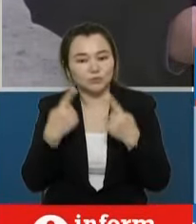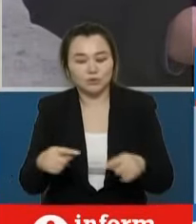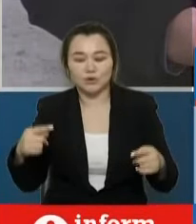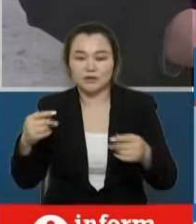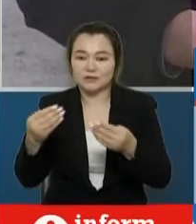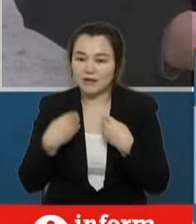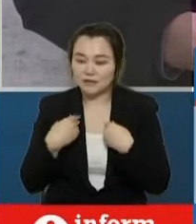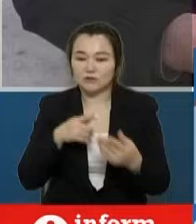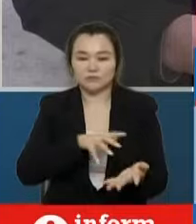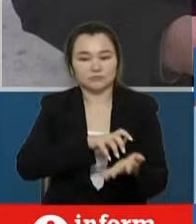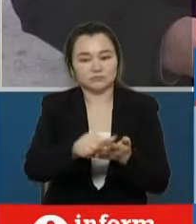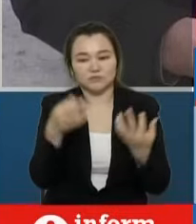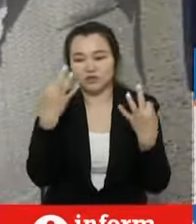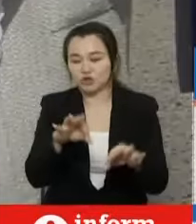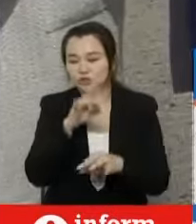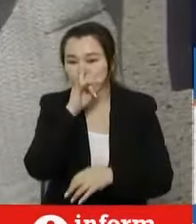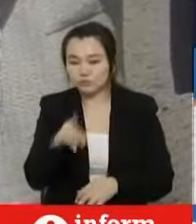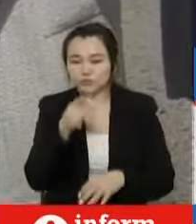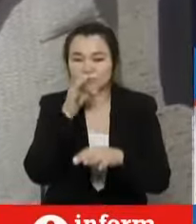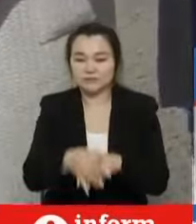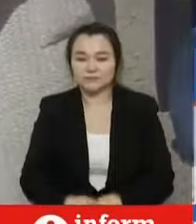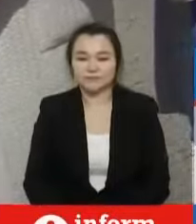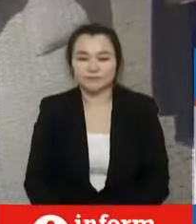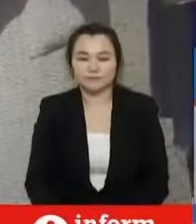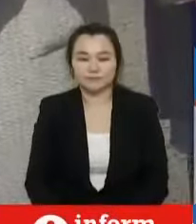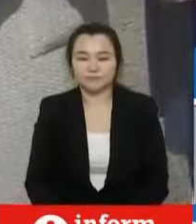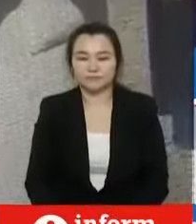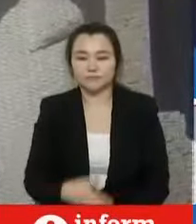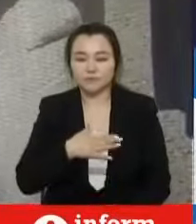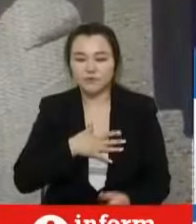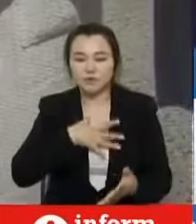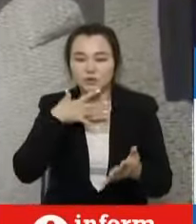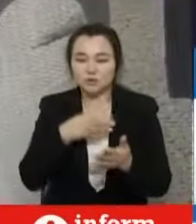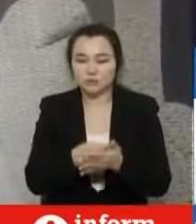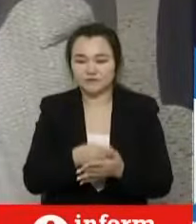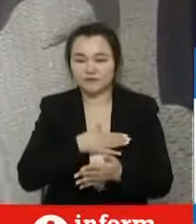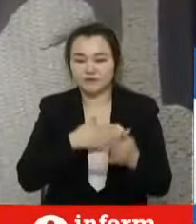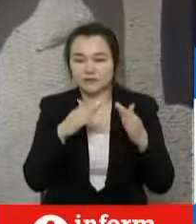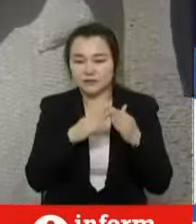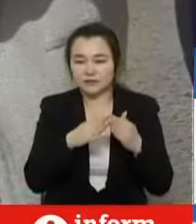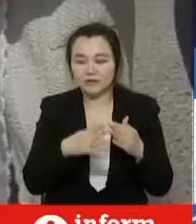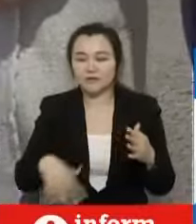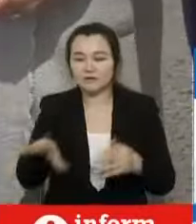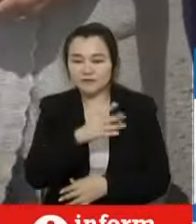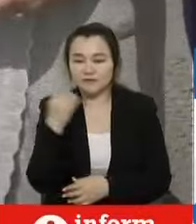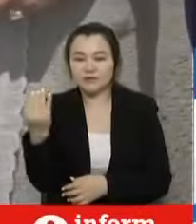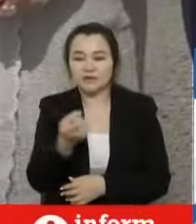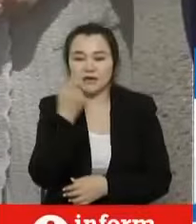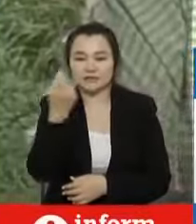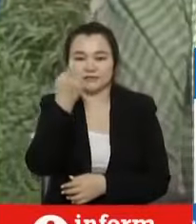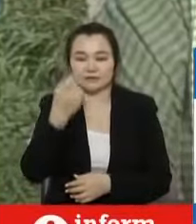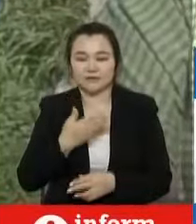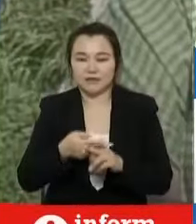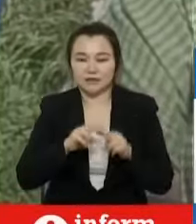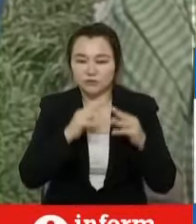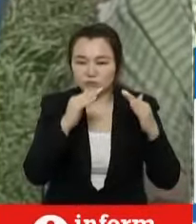үйді сүруге жол бермейміз деп отыр. Өйткені бұл біздің өзіміздің собственность. Әрқайсы мына кісілердің бәрі сол квартиралардың иелеріміз.